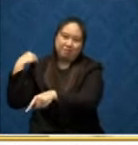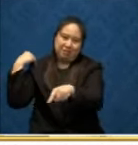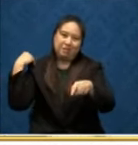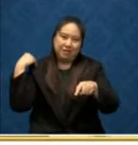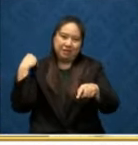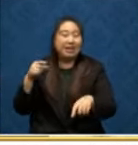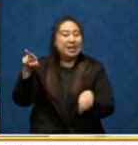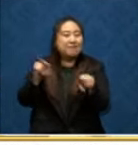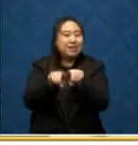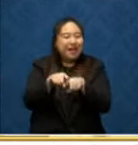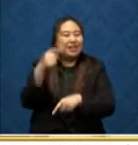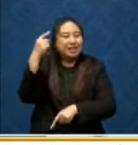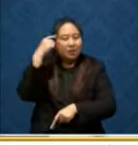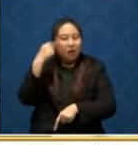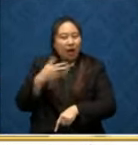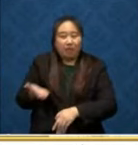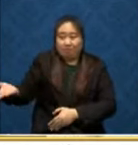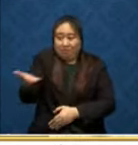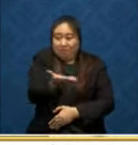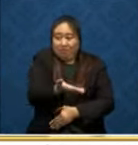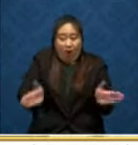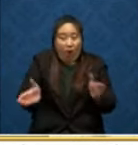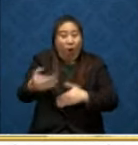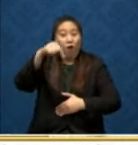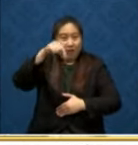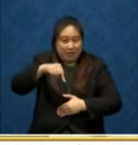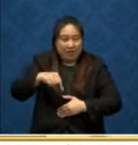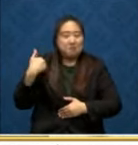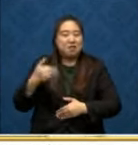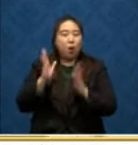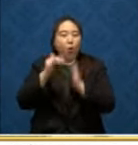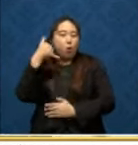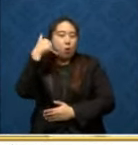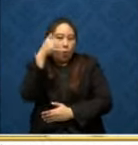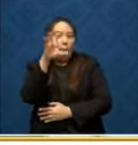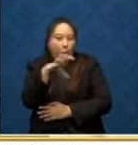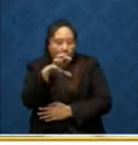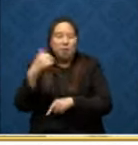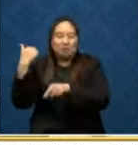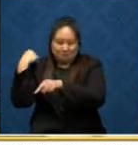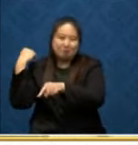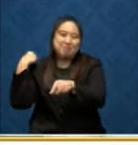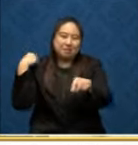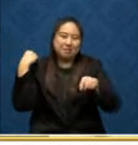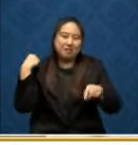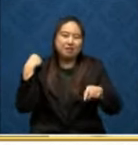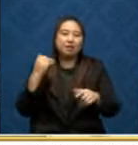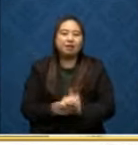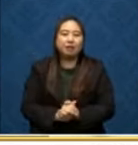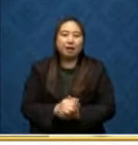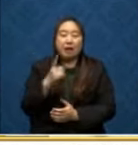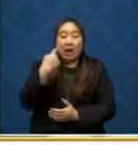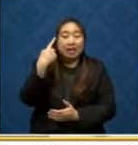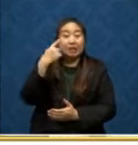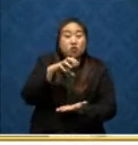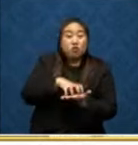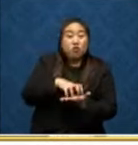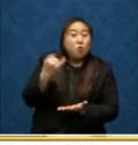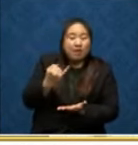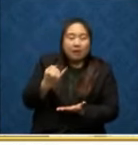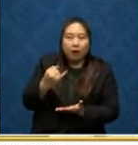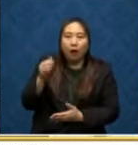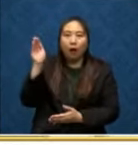น่าจะเคยได้รับโทรศัพท์จากแก๊งคอลเซ็นเตอร์สัญชาติทุกคนครับใครโชคร้ายตกเป็นเหยื่อก็